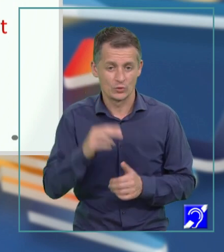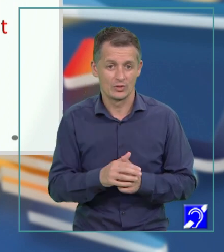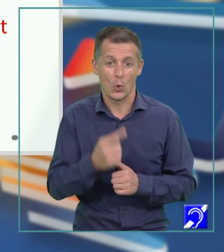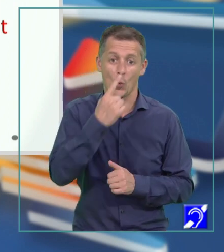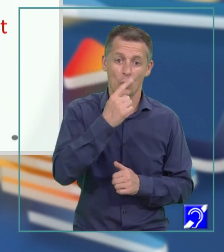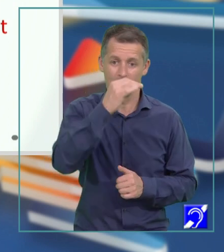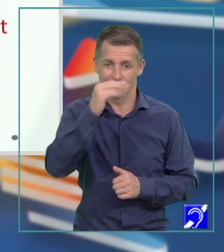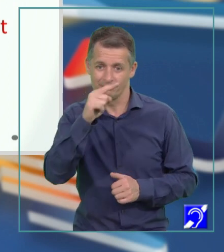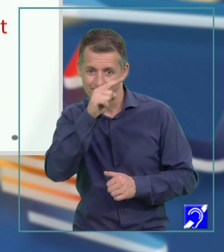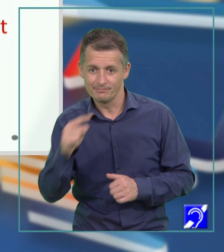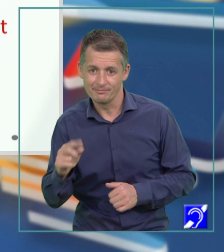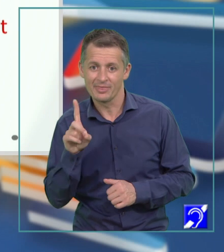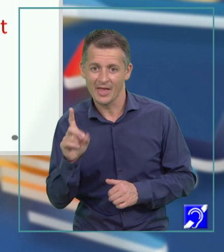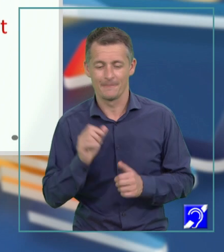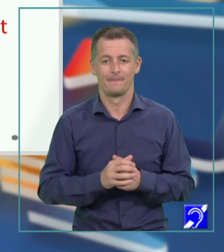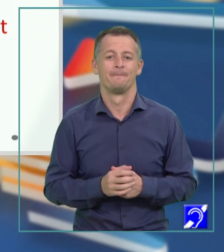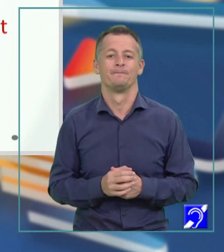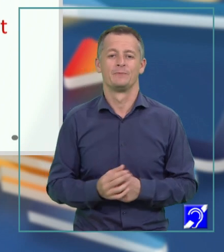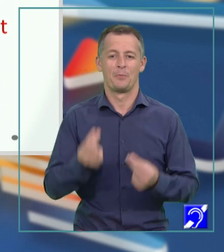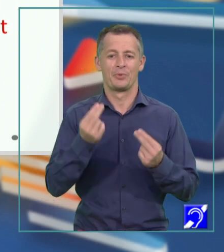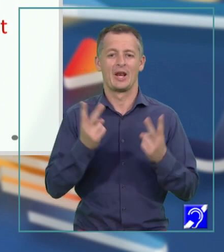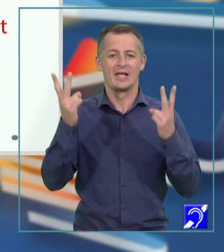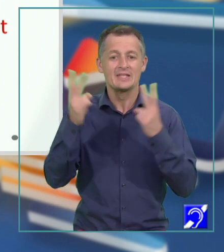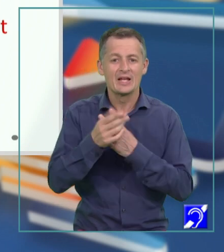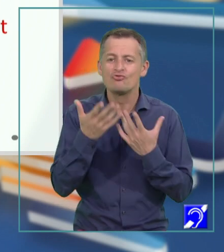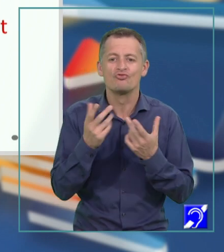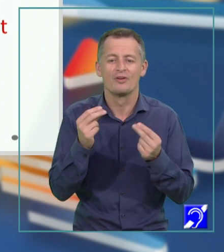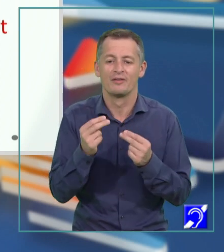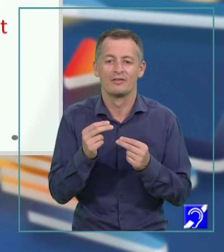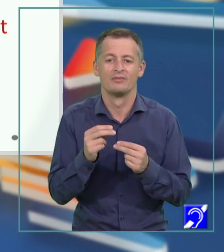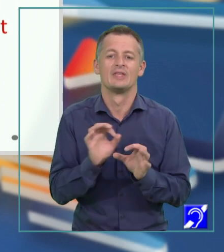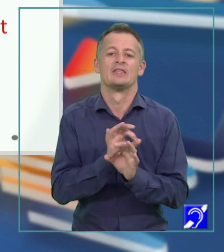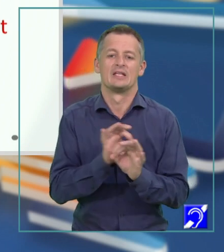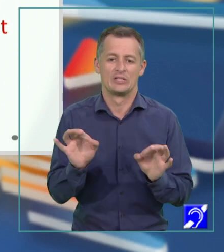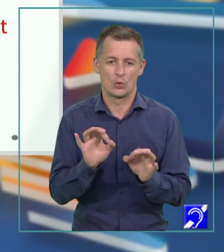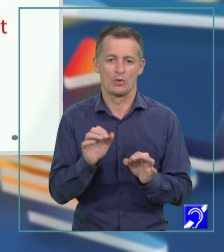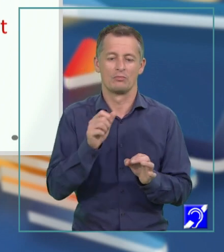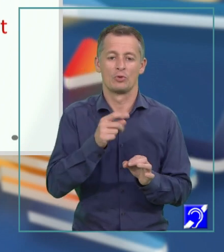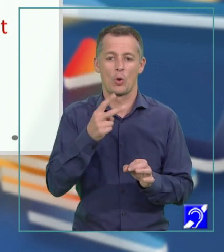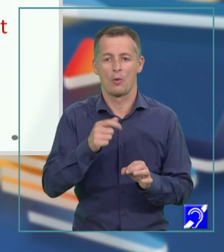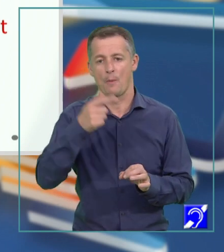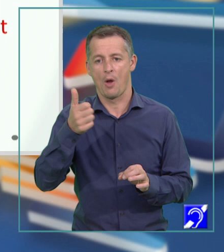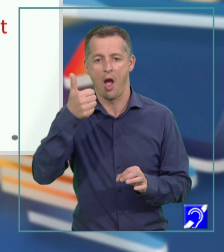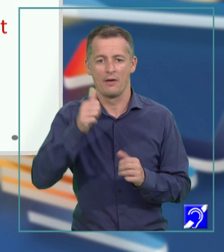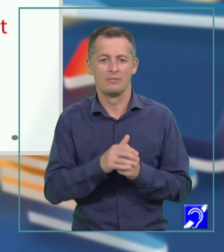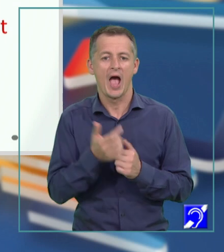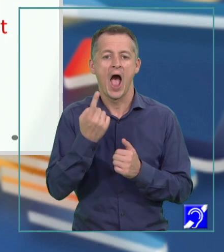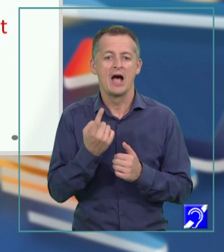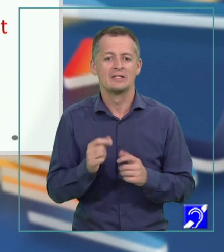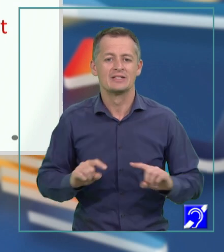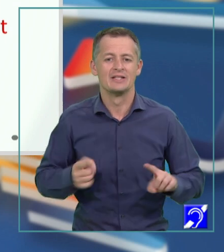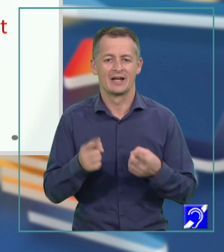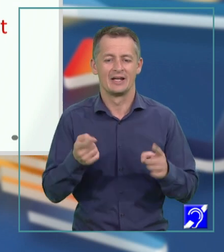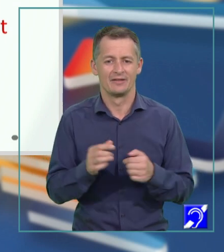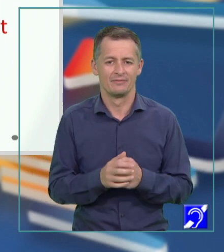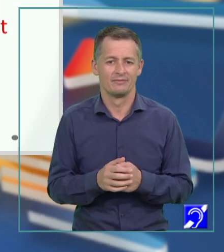de. Bineînțeles, îl are drept sinonim pe desigur. A stârnit. Ia să vedem. Avem aici și